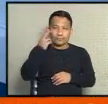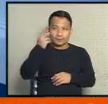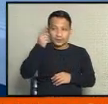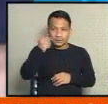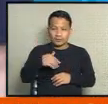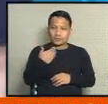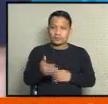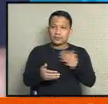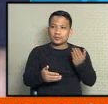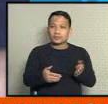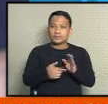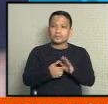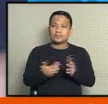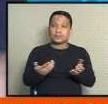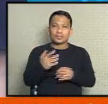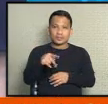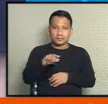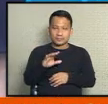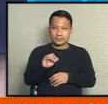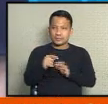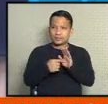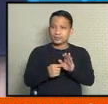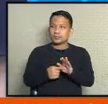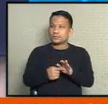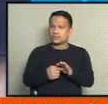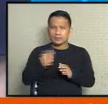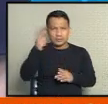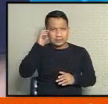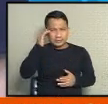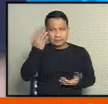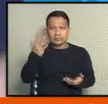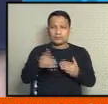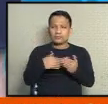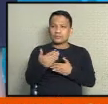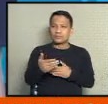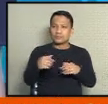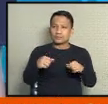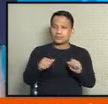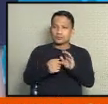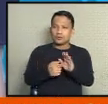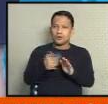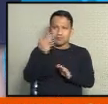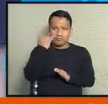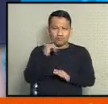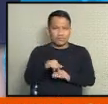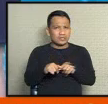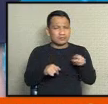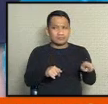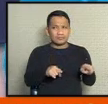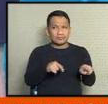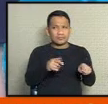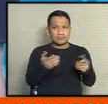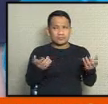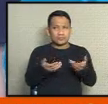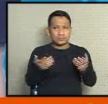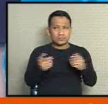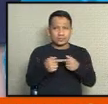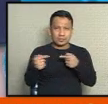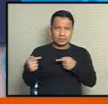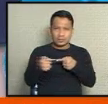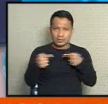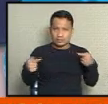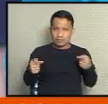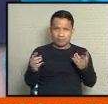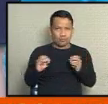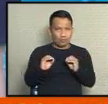Idol Rafi, isa dyan ang napatay sa Payatas Road. Palaisipan sa mga kaanak ng tricycle driver na ito kung bakit at dahil wala naman siyang